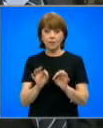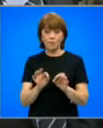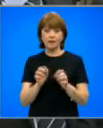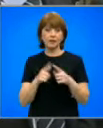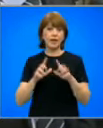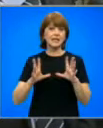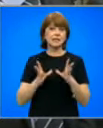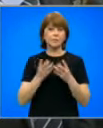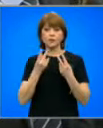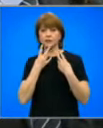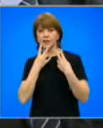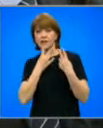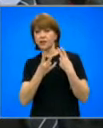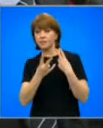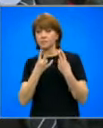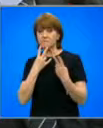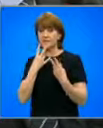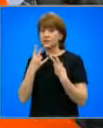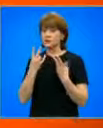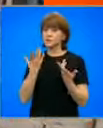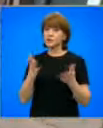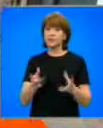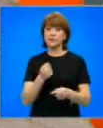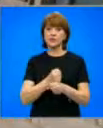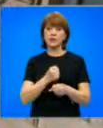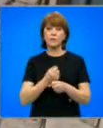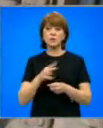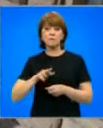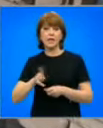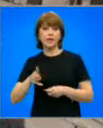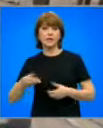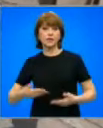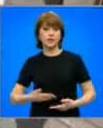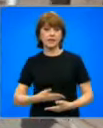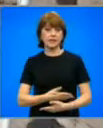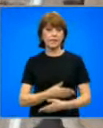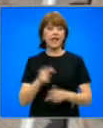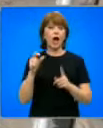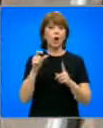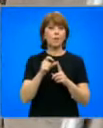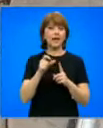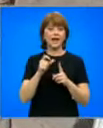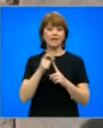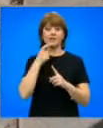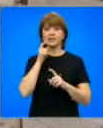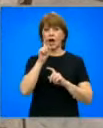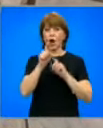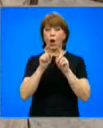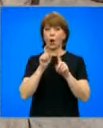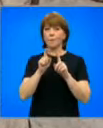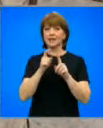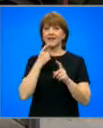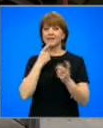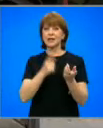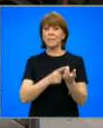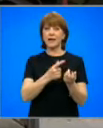почваме да виждаме, че да работят по много различни интереси. Президентът Румен Радев с коментар за данните от преброяването в Северна